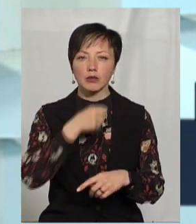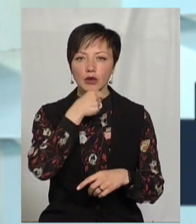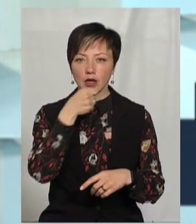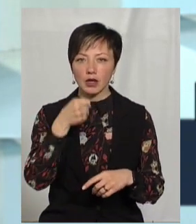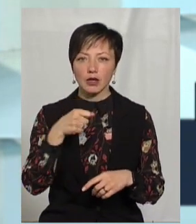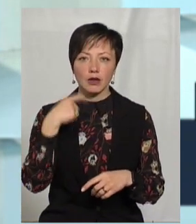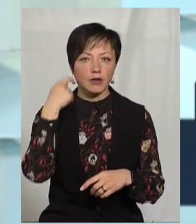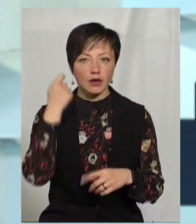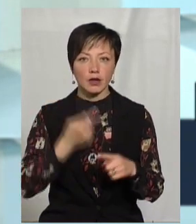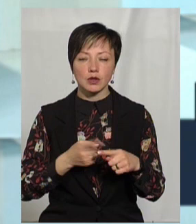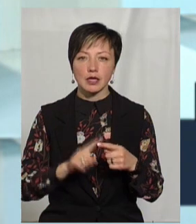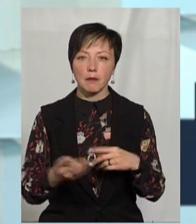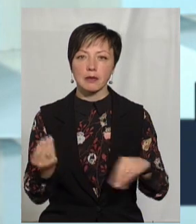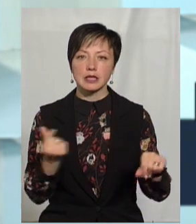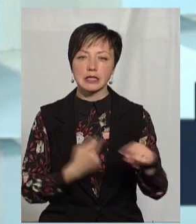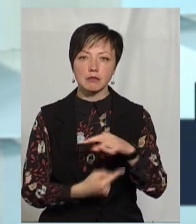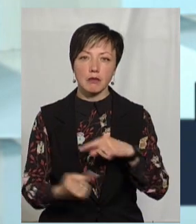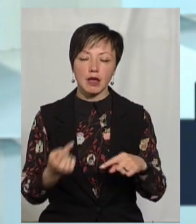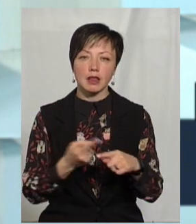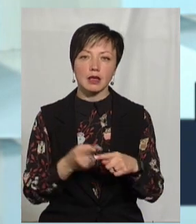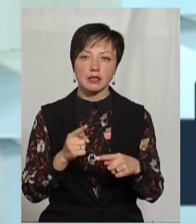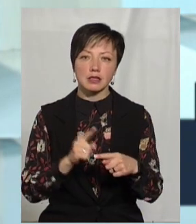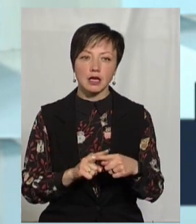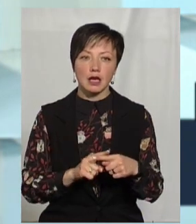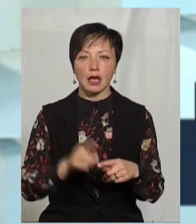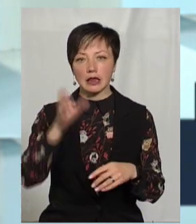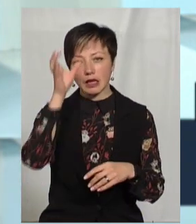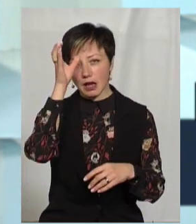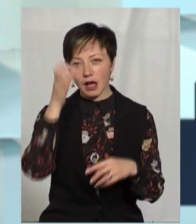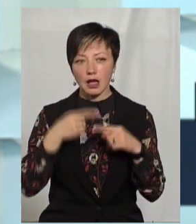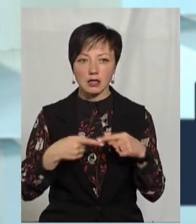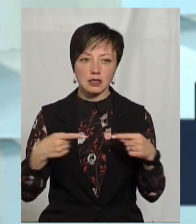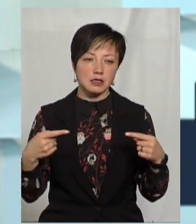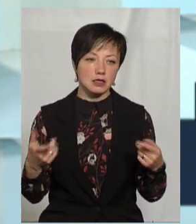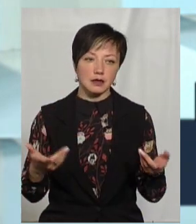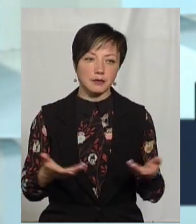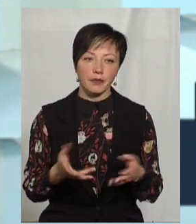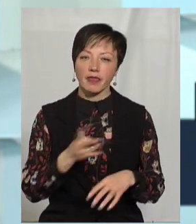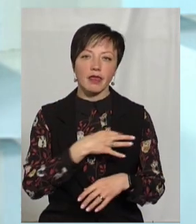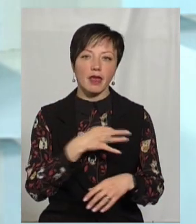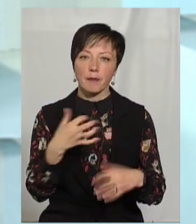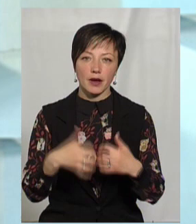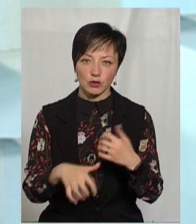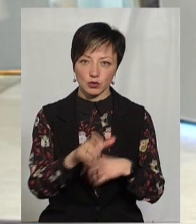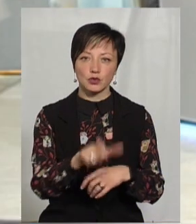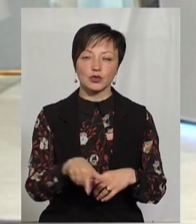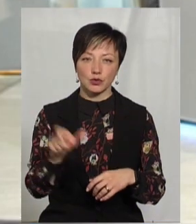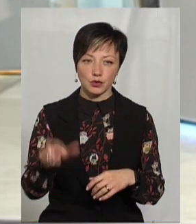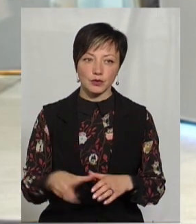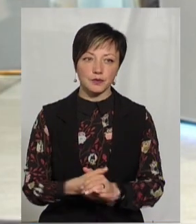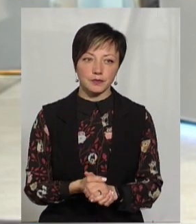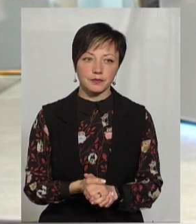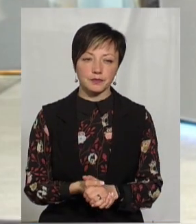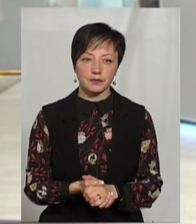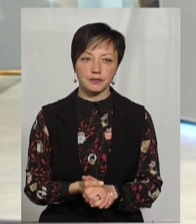похилого віку, це бізнесмени, це інтелігенція, тобто небайдужі